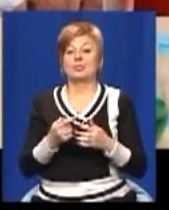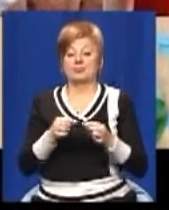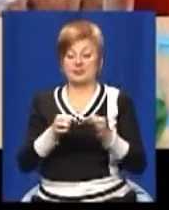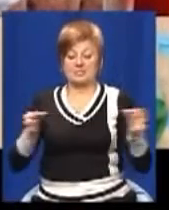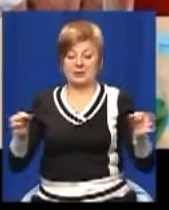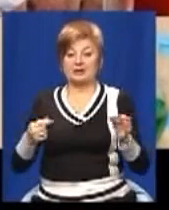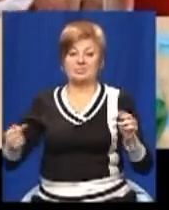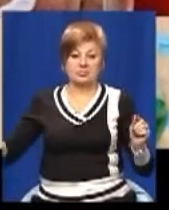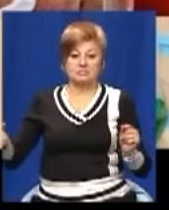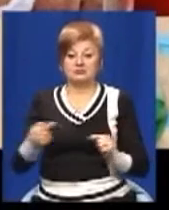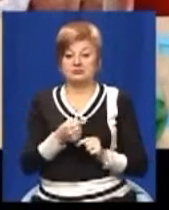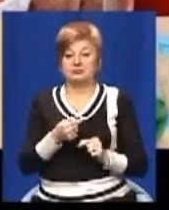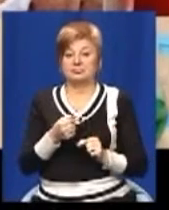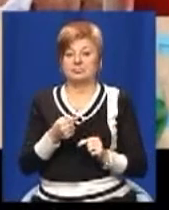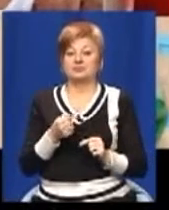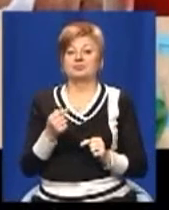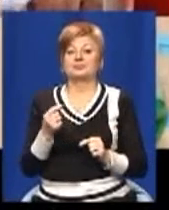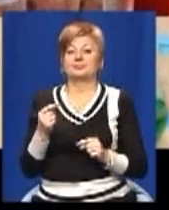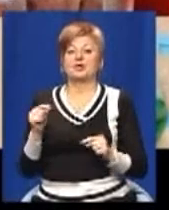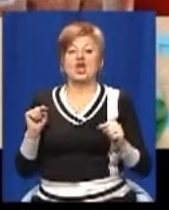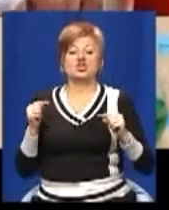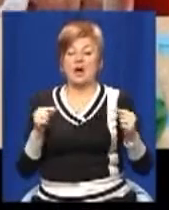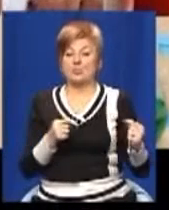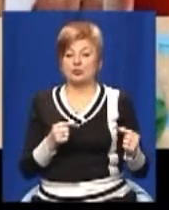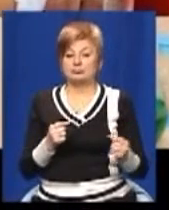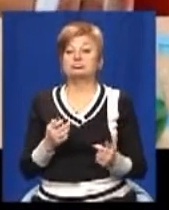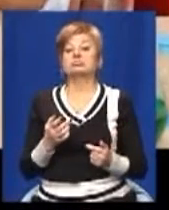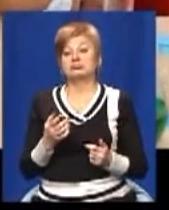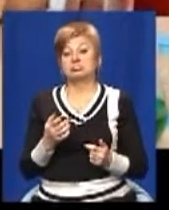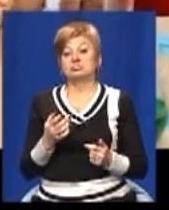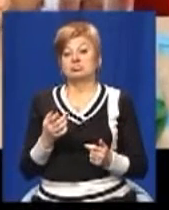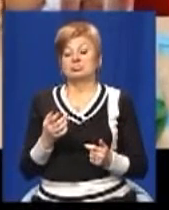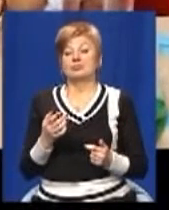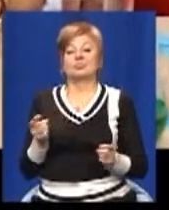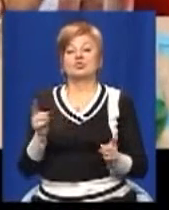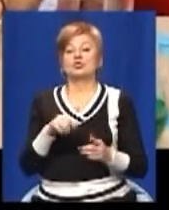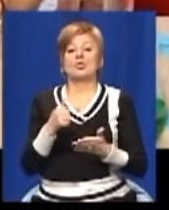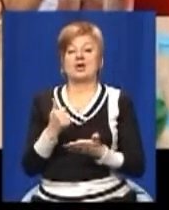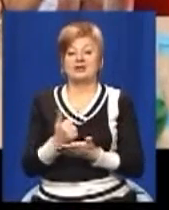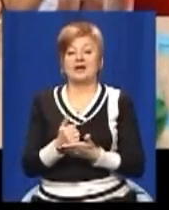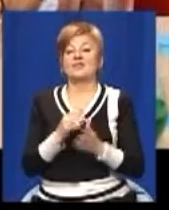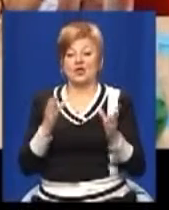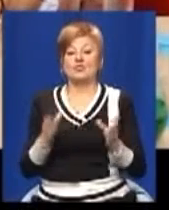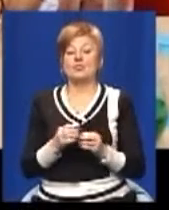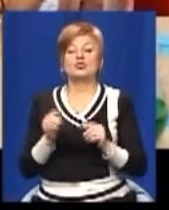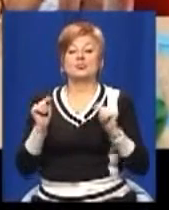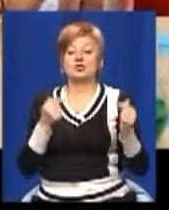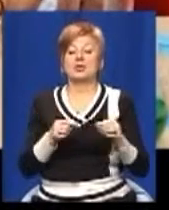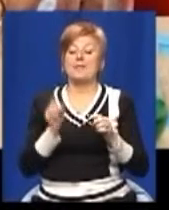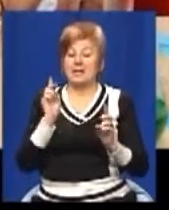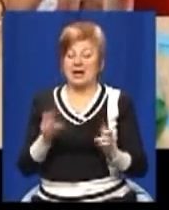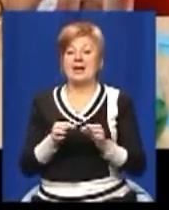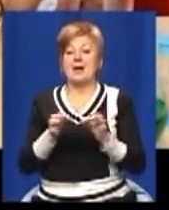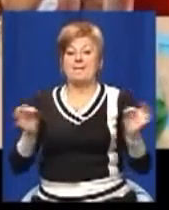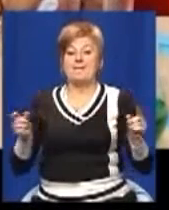співпадав із ось цим шампуром таким, який у мене є. Тому що найголовніше взагалі в шашлику? Це